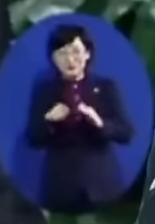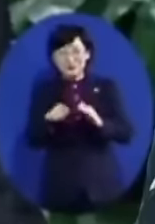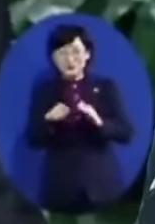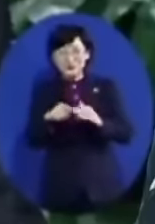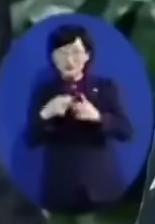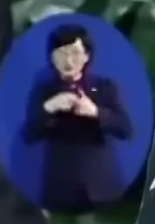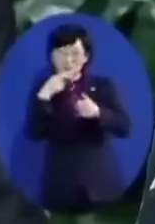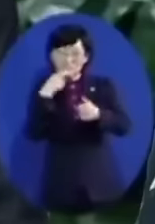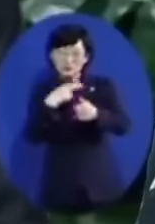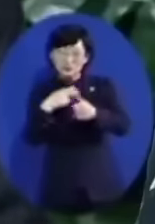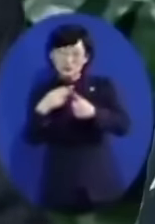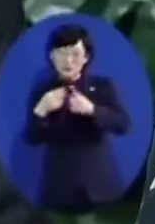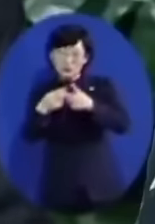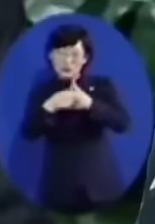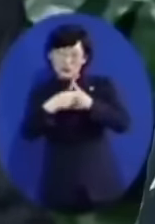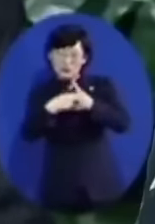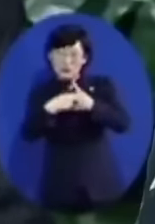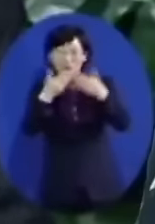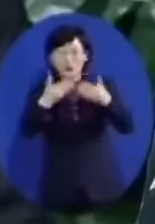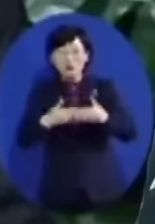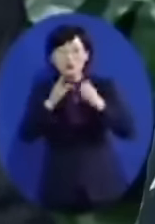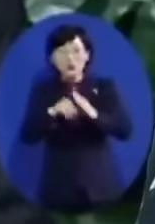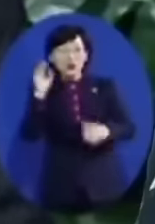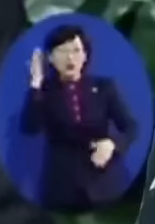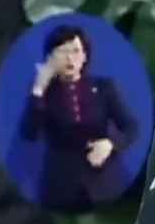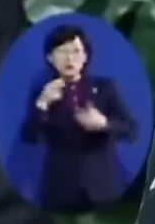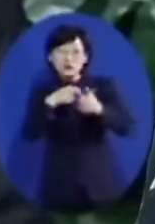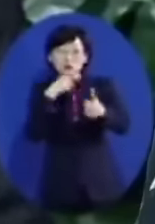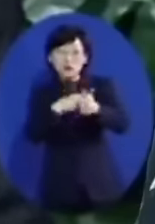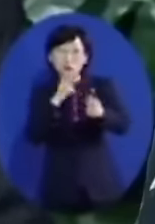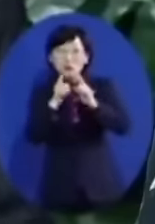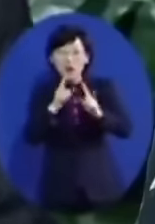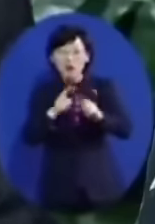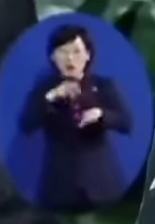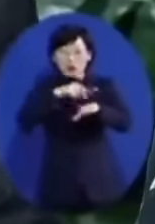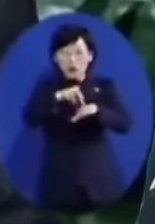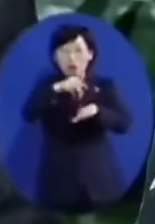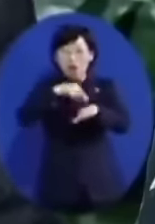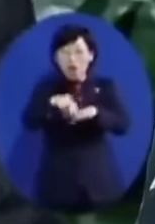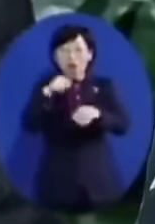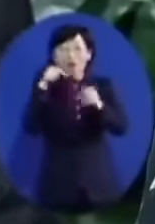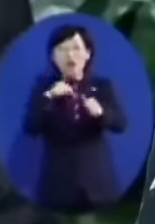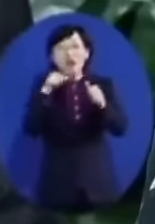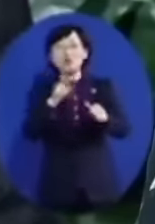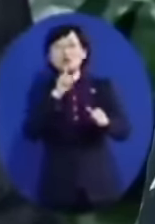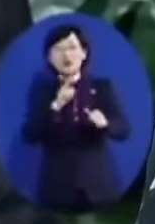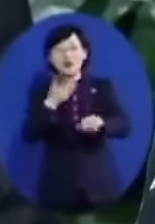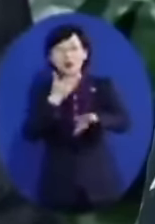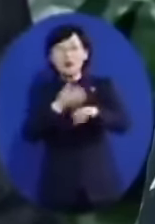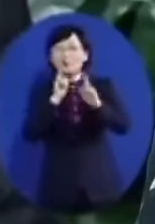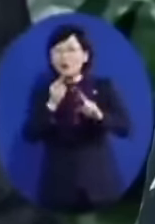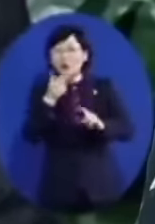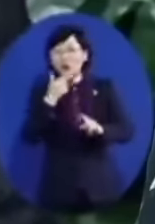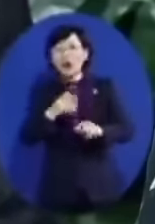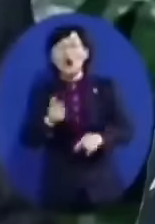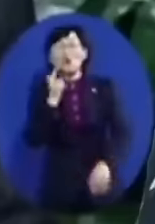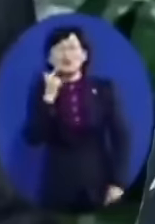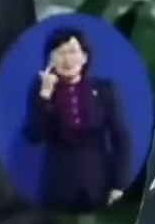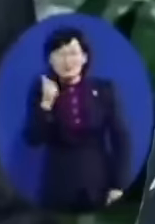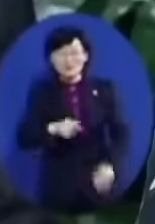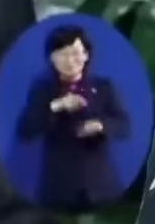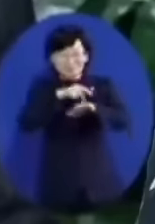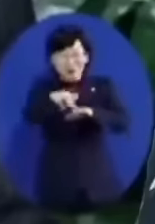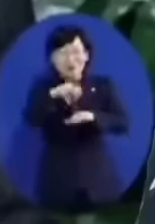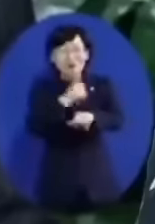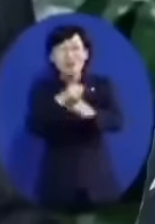어드바이스를 받는데요, 요사이 의사들마다 만나면 걸으라고 합니다. 다른 약이 없어요. 목사님 걸으세요.